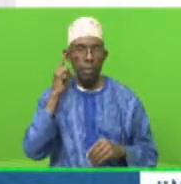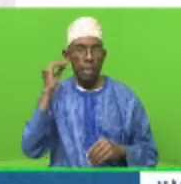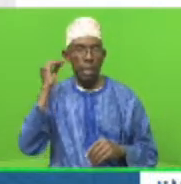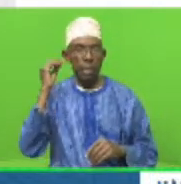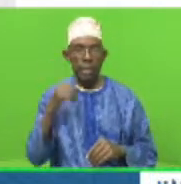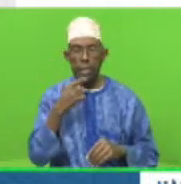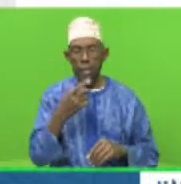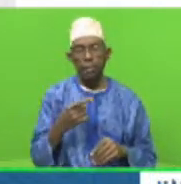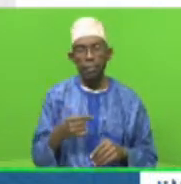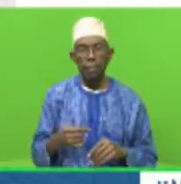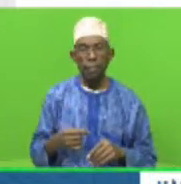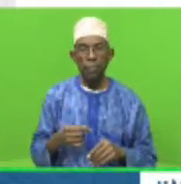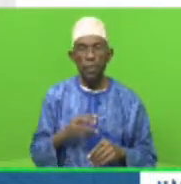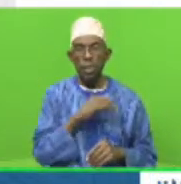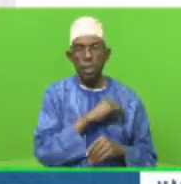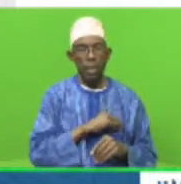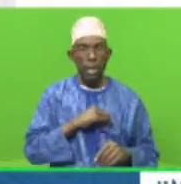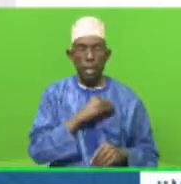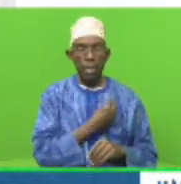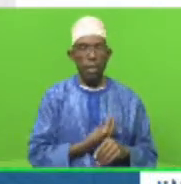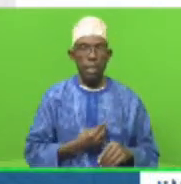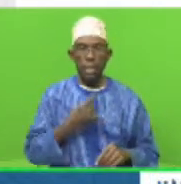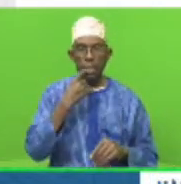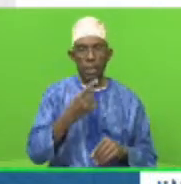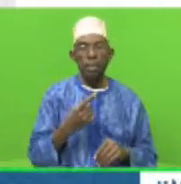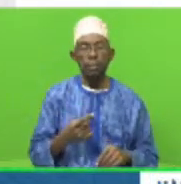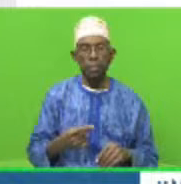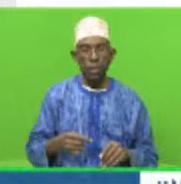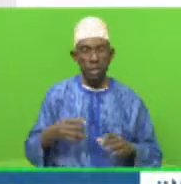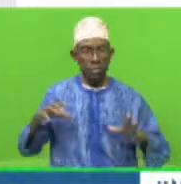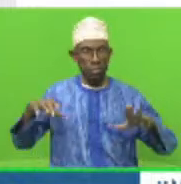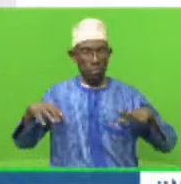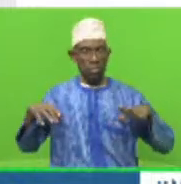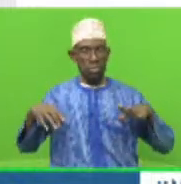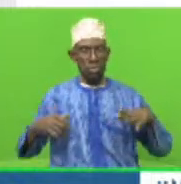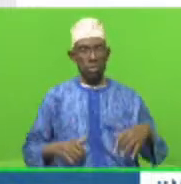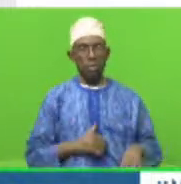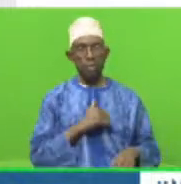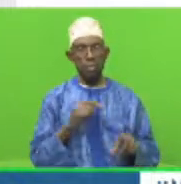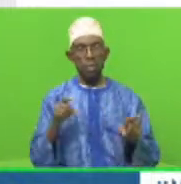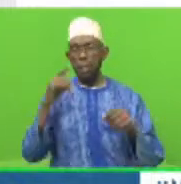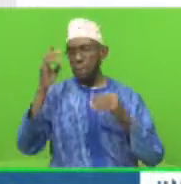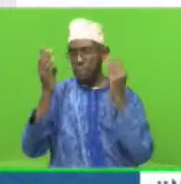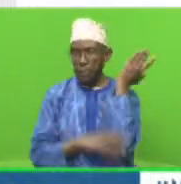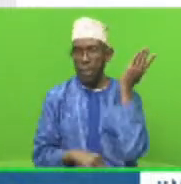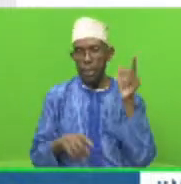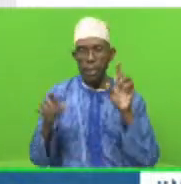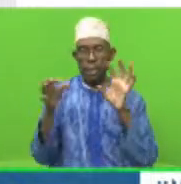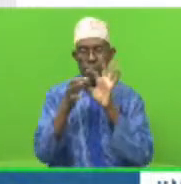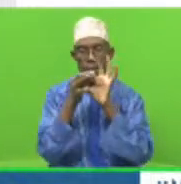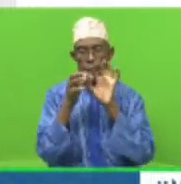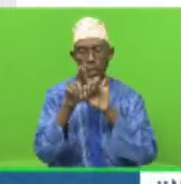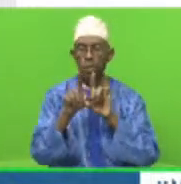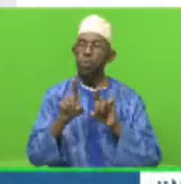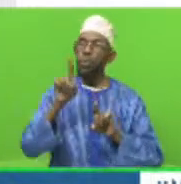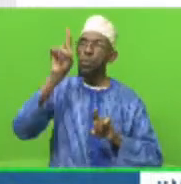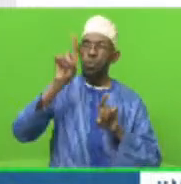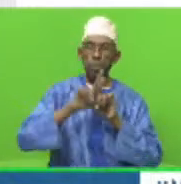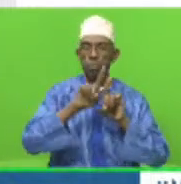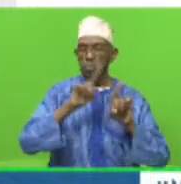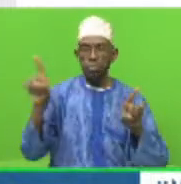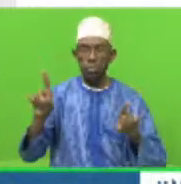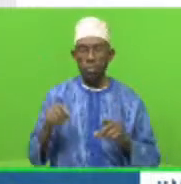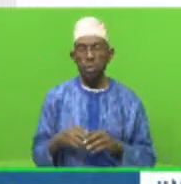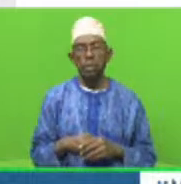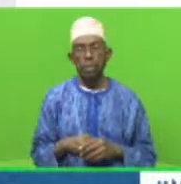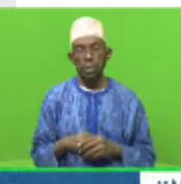ابن تيمية رحمه الله تعالى يقول: التكبر شر من الشرك، فإن المتكبر يتكبر عن عبادة